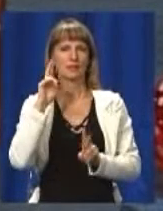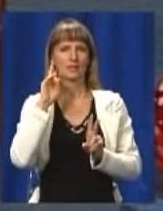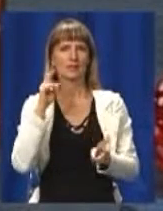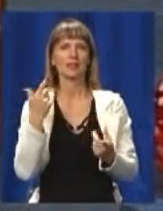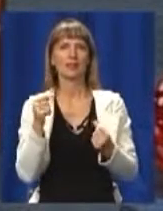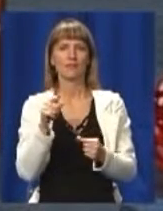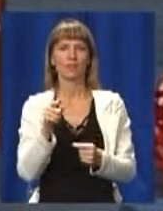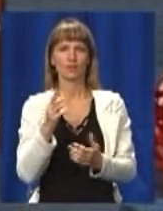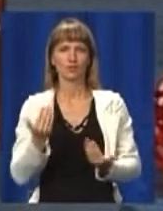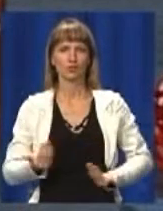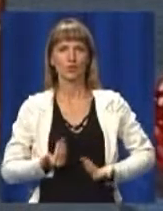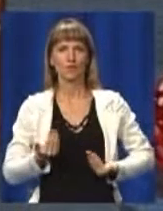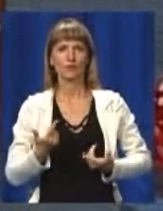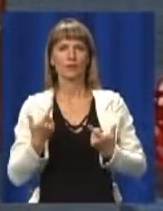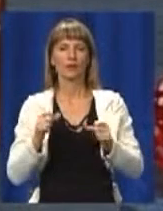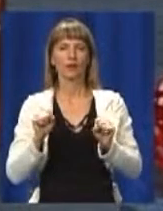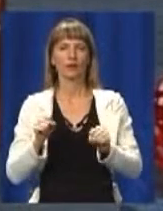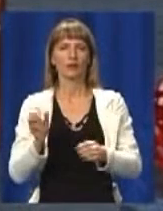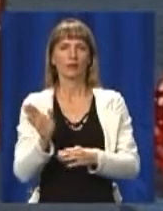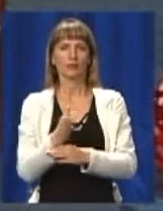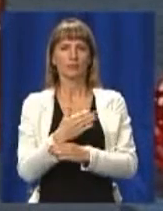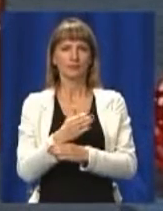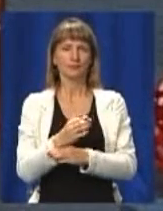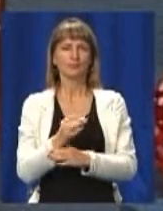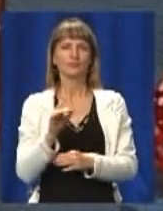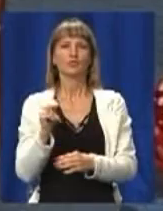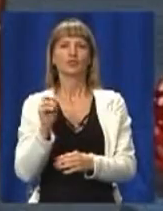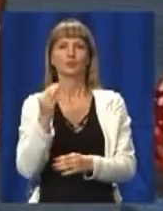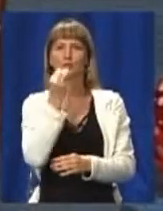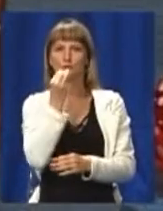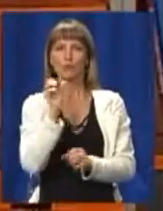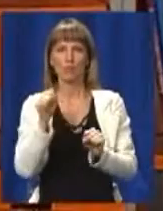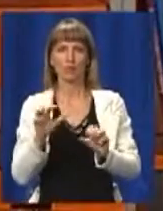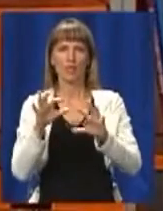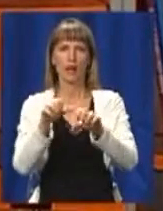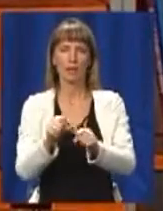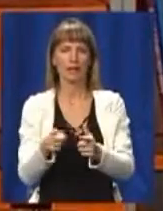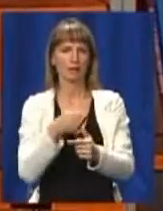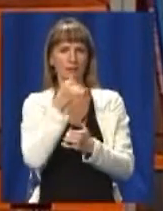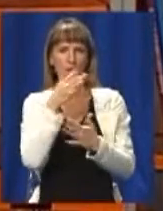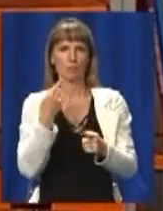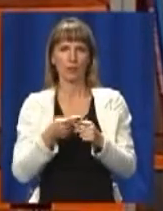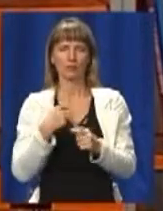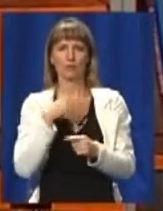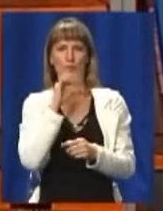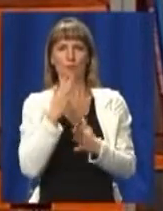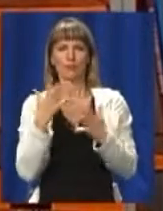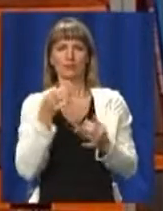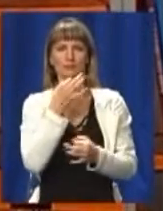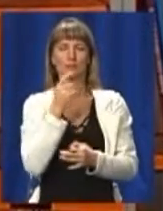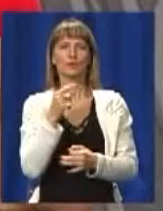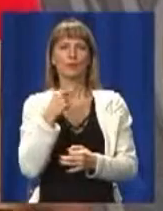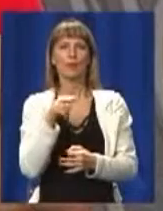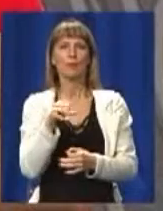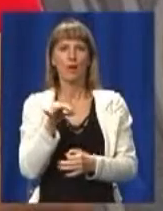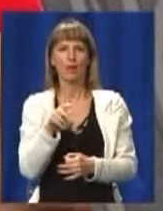навіть, де вони водяться, де вони можуть там блукати, не блукати, чим харчуються, можуть напасти, не можуть. От тому мені собаки більше і подобаються, тому що